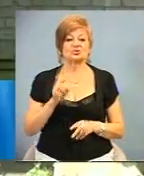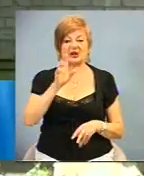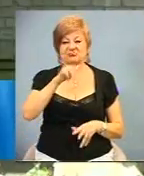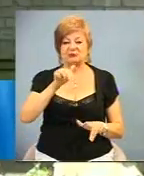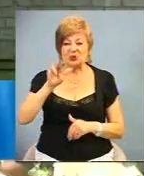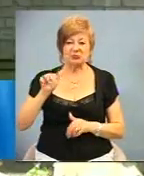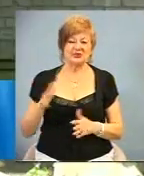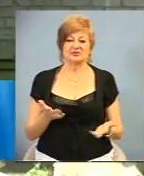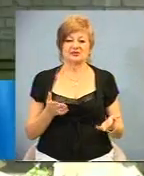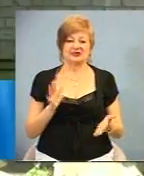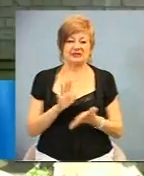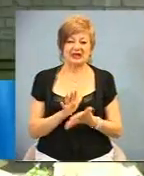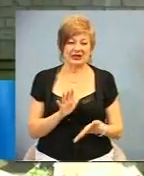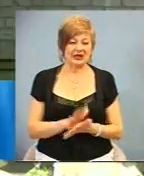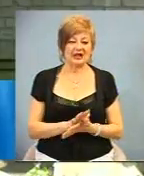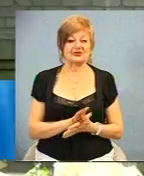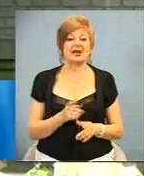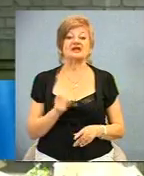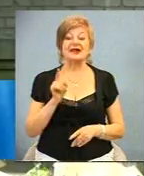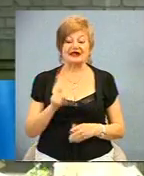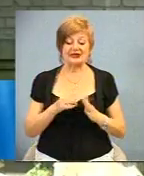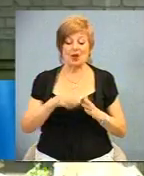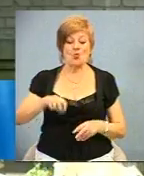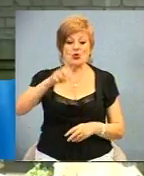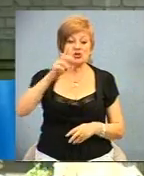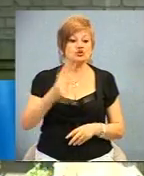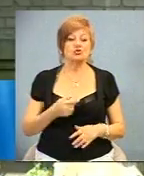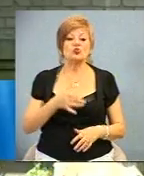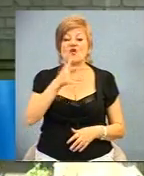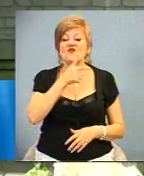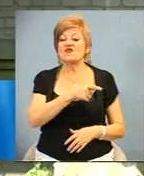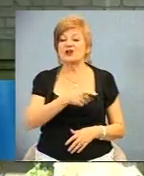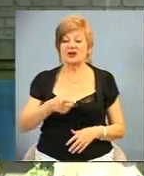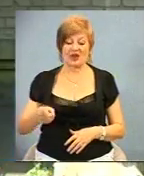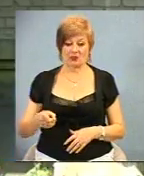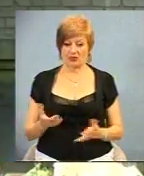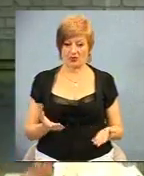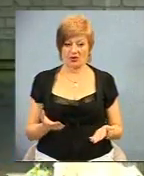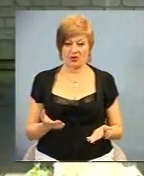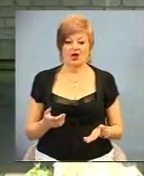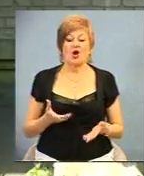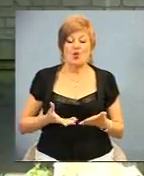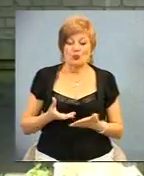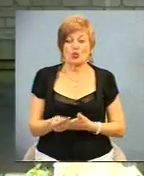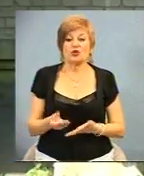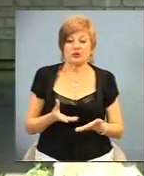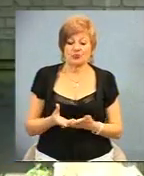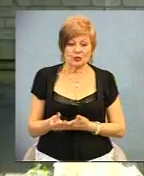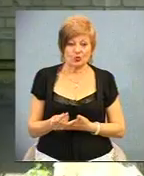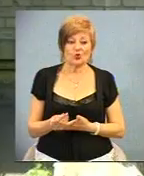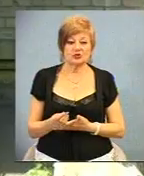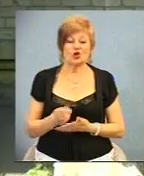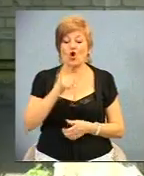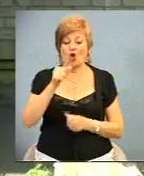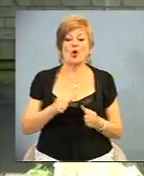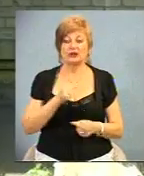описанные, какие-то там, вот, в общем, грязные. Это те подъезды, которые убиты временем. Люди платят коммунальные платежи